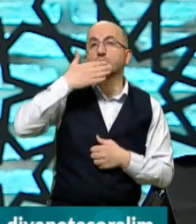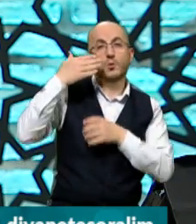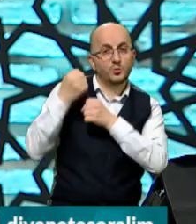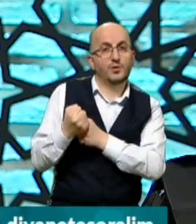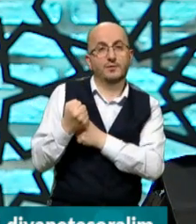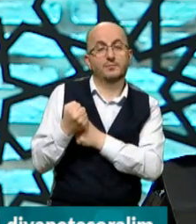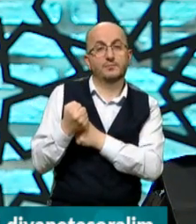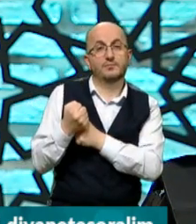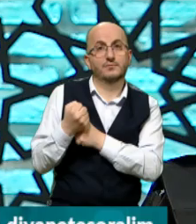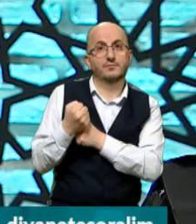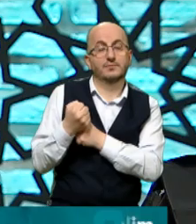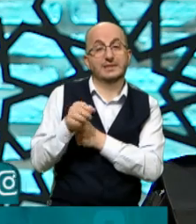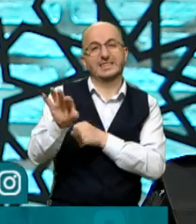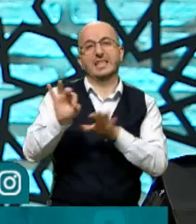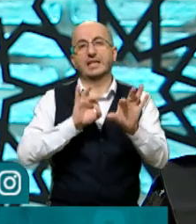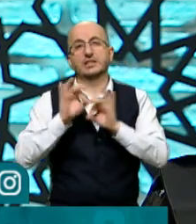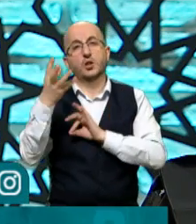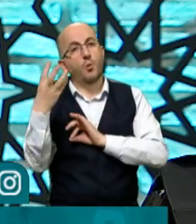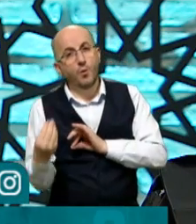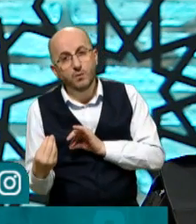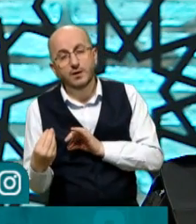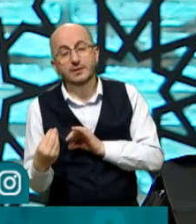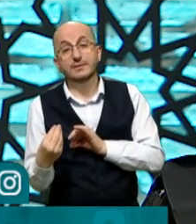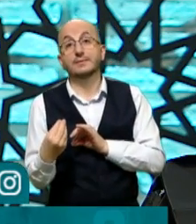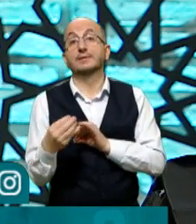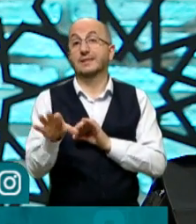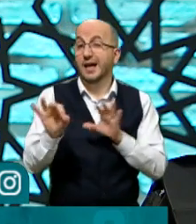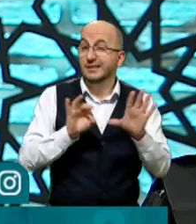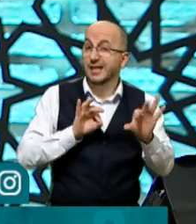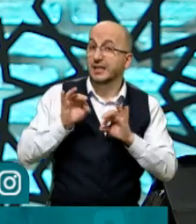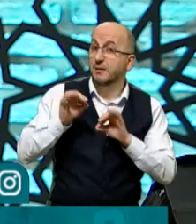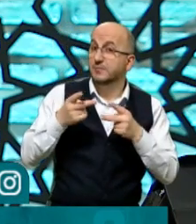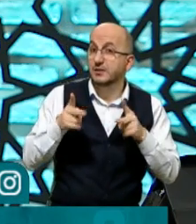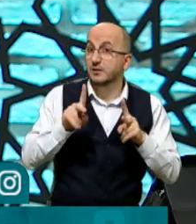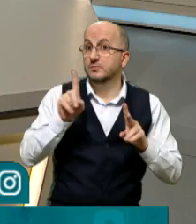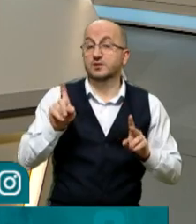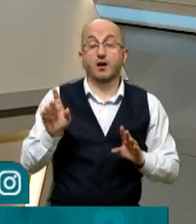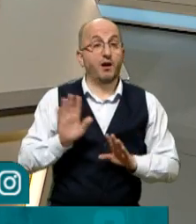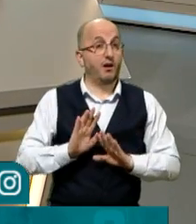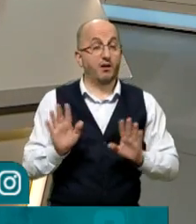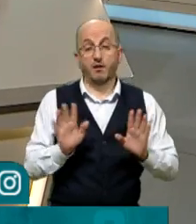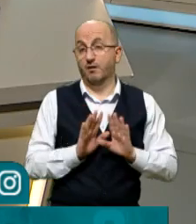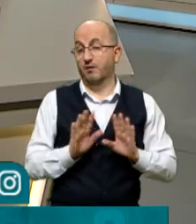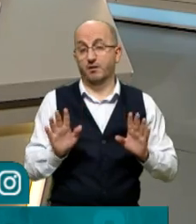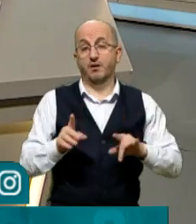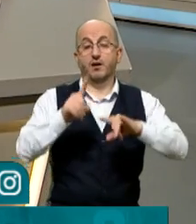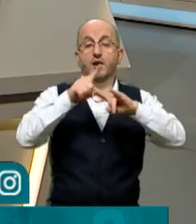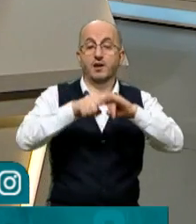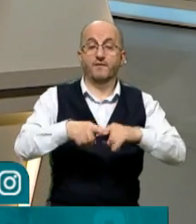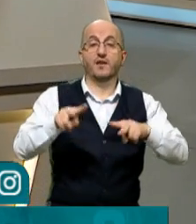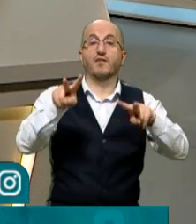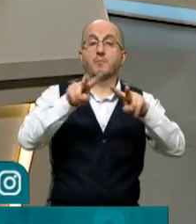tutarız. Tercihli olarak 3 gün oruç tutmayı tercih edebilir mi insanlar? Hayır, Hanefi ve Maliki